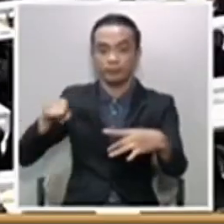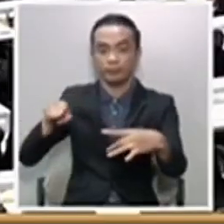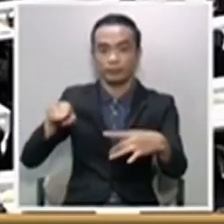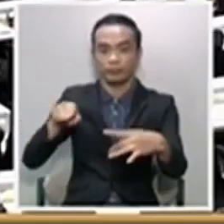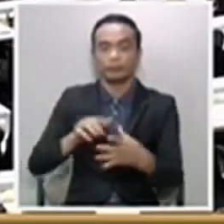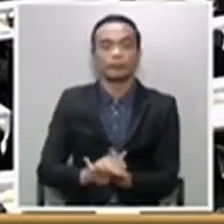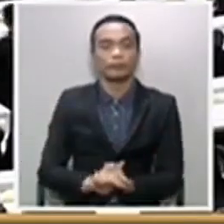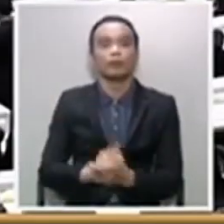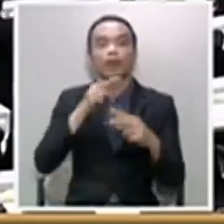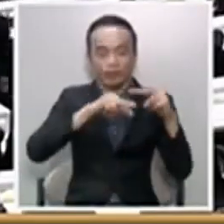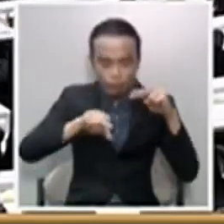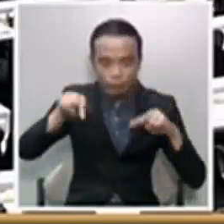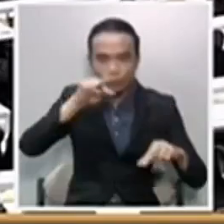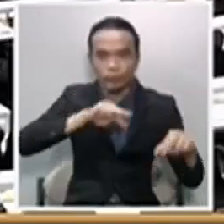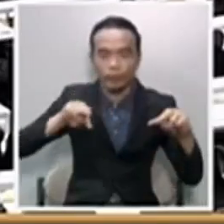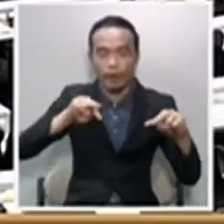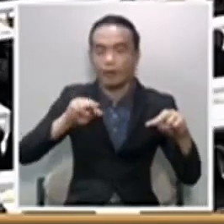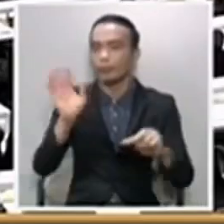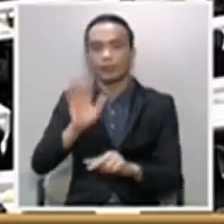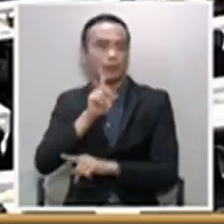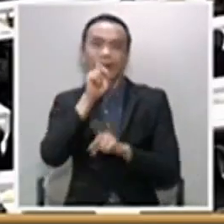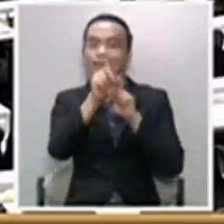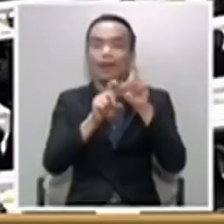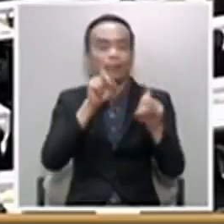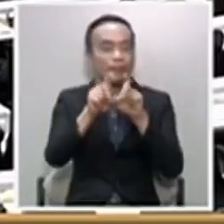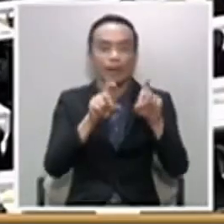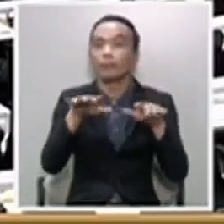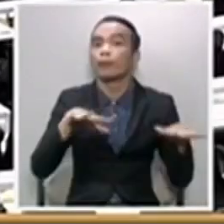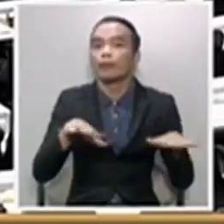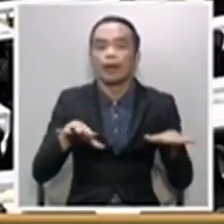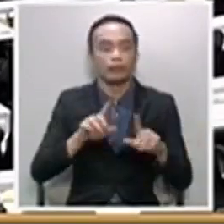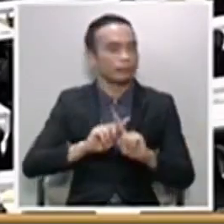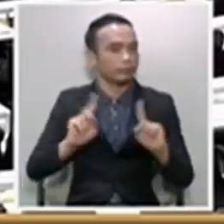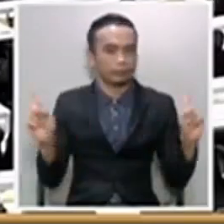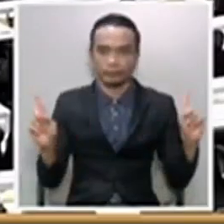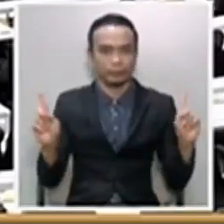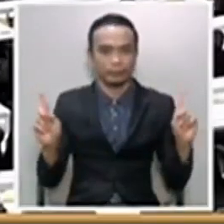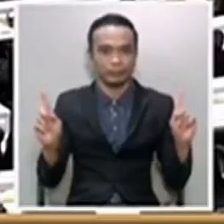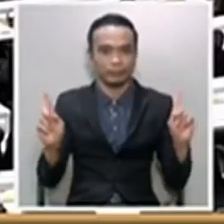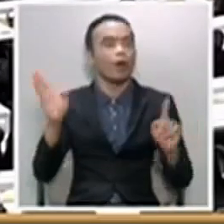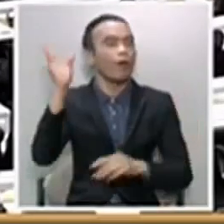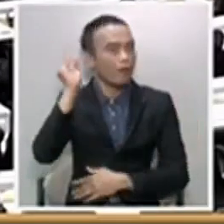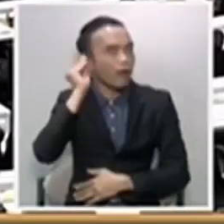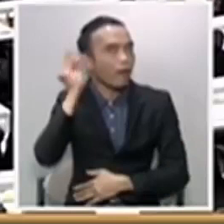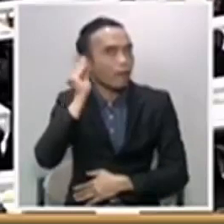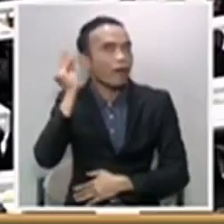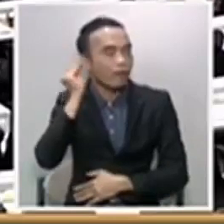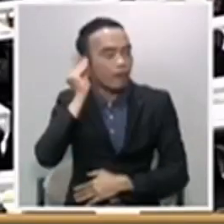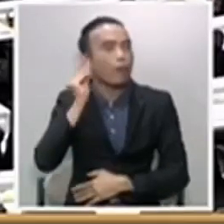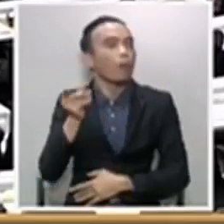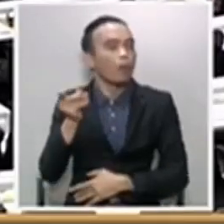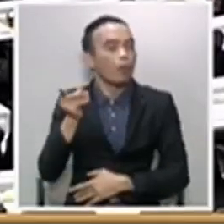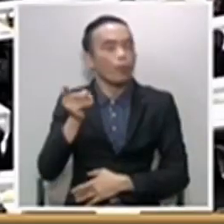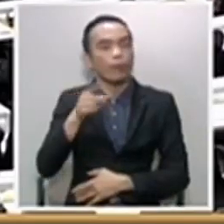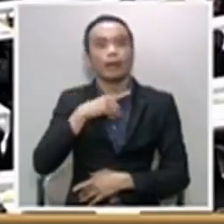เป็นการตรวจสอบไม่ใช่เป็นการซักถามธรรมดาฟังมาทั้งหมดเป็นอย่างนั้นนะครับใน